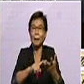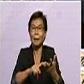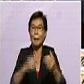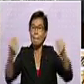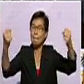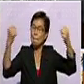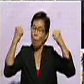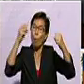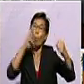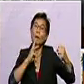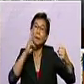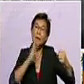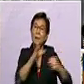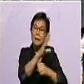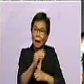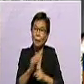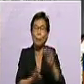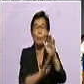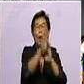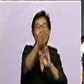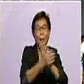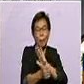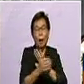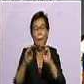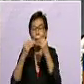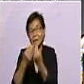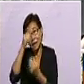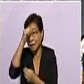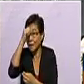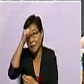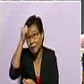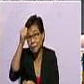dan pemerkasaan wanita serta pembangunan kemahiran masyarakat India.